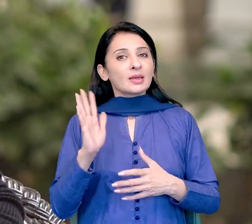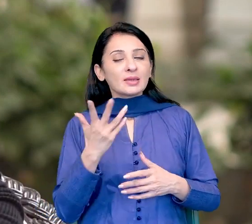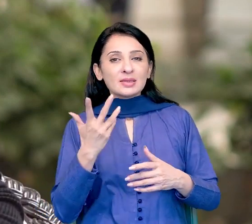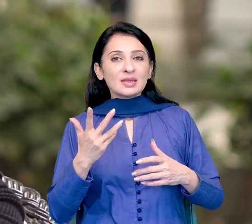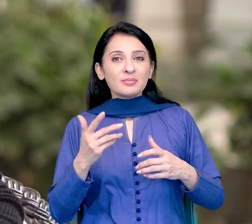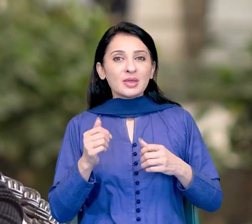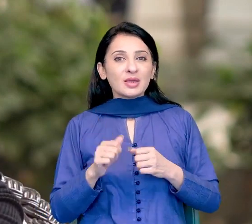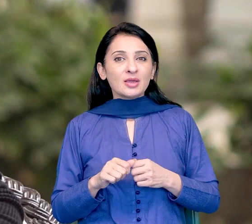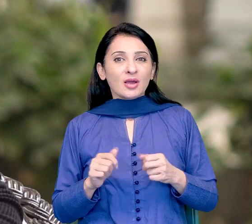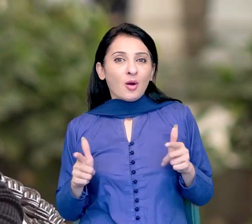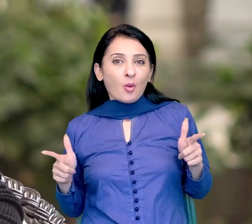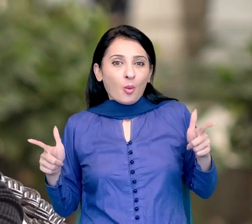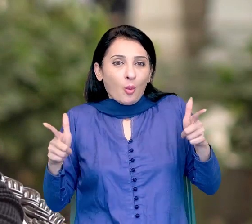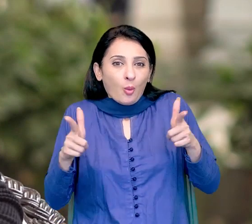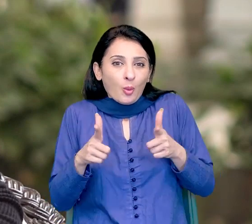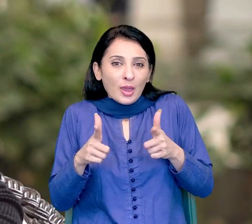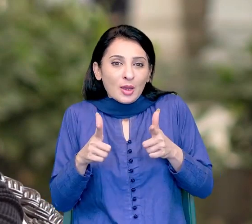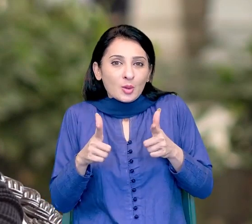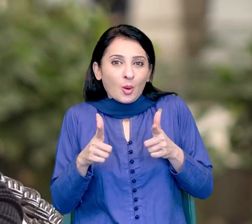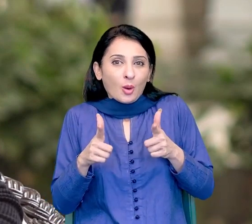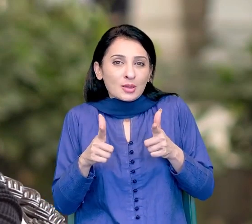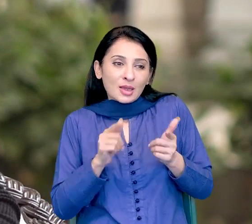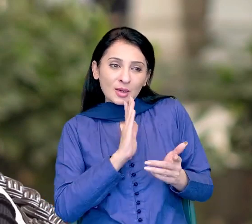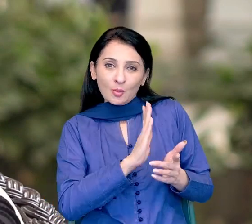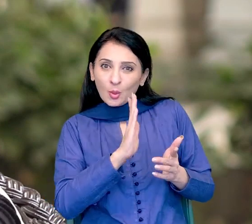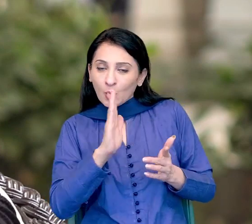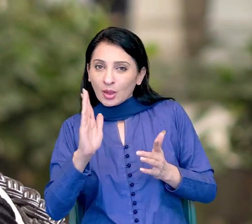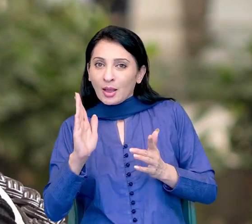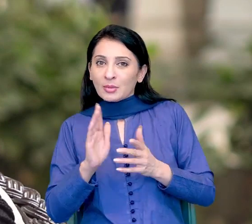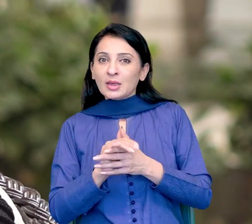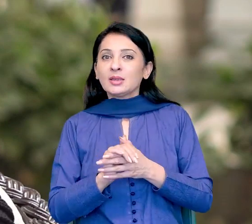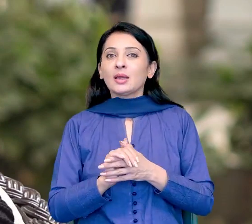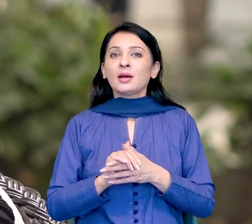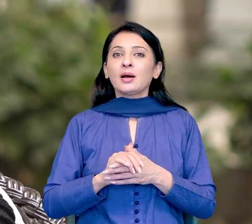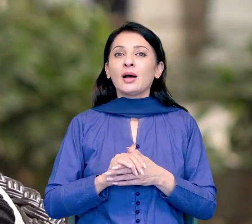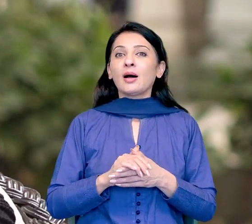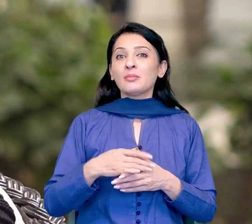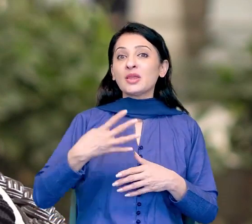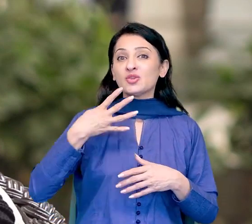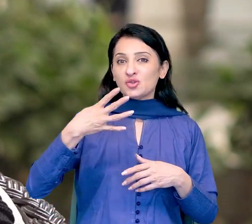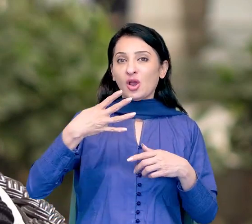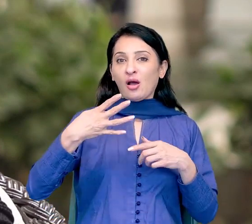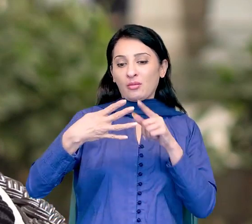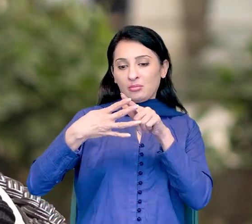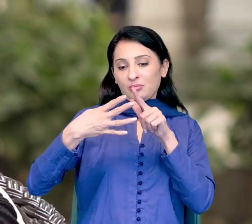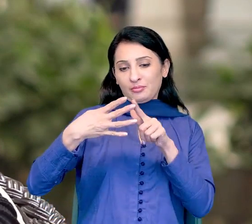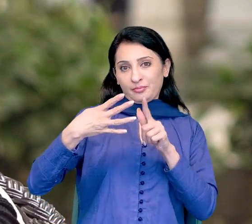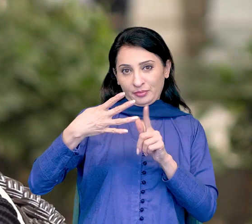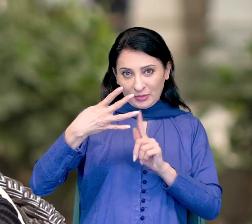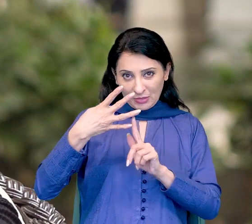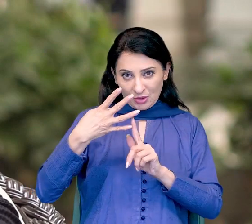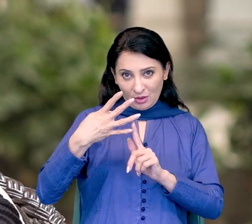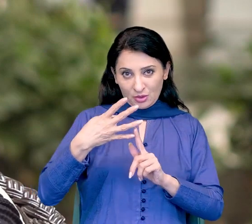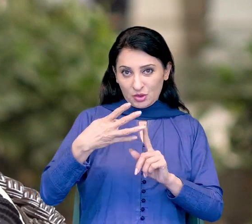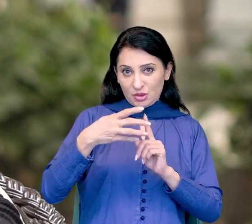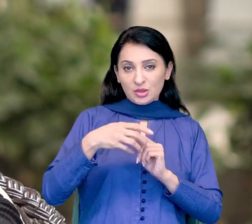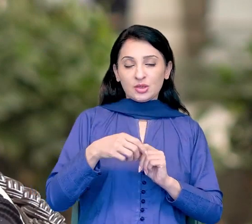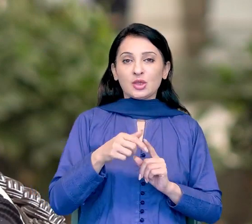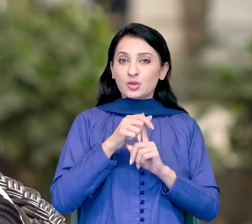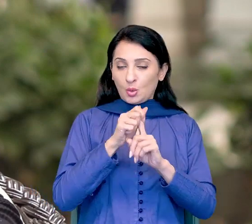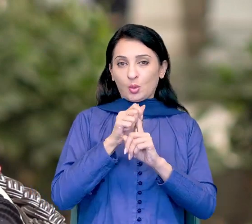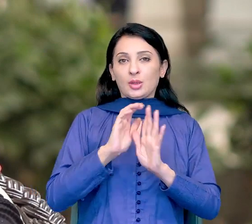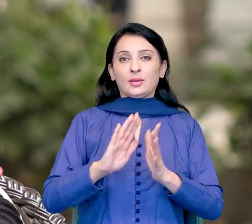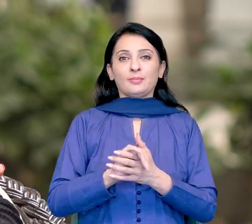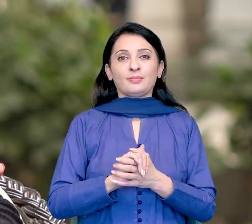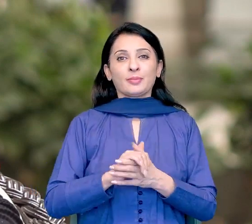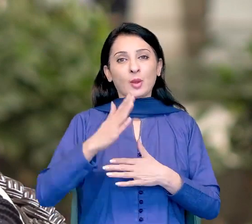کسی بھی ویٹ لاس پروگرام کے لیے ہمیں 4 پلرز جو ہیں وہ بہت ضروری ہیں. اس کے بعد پھر ہم